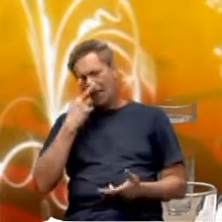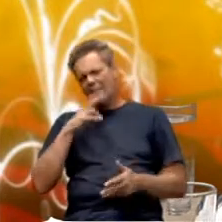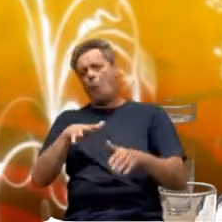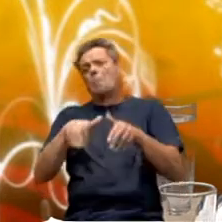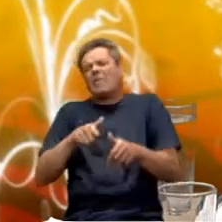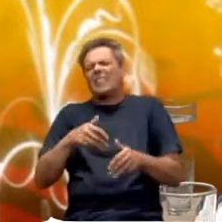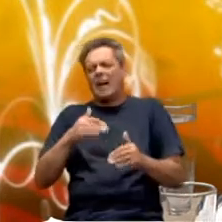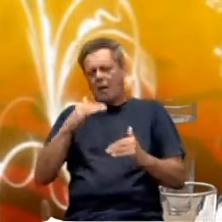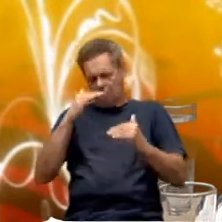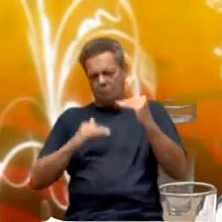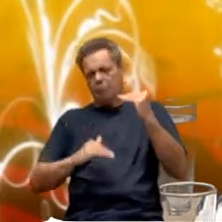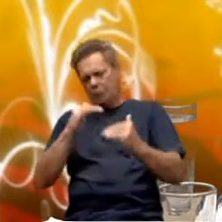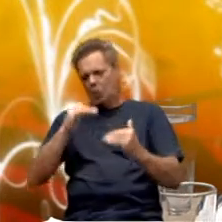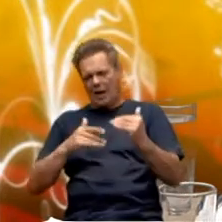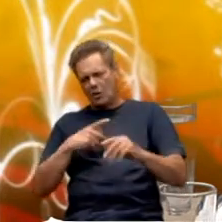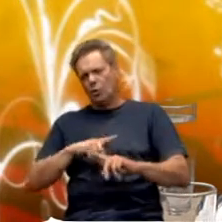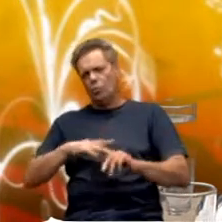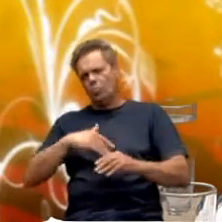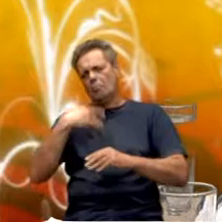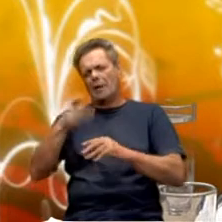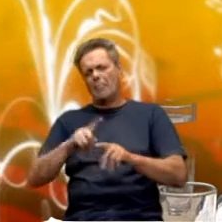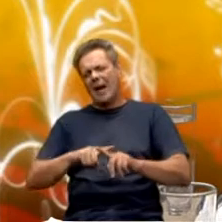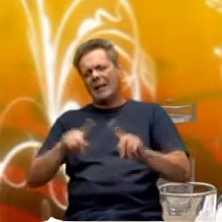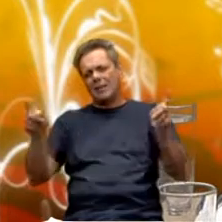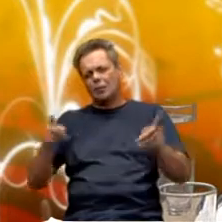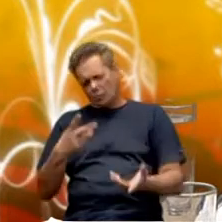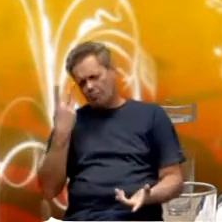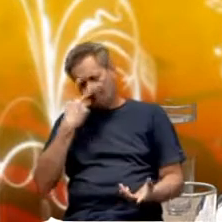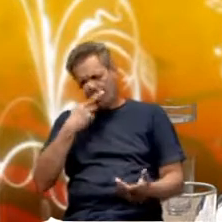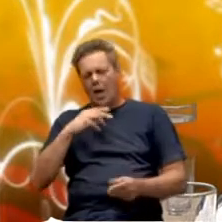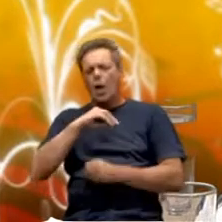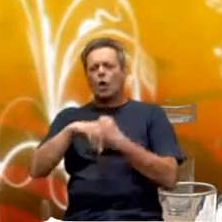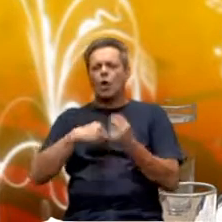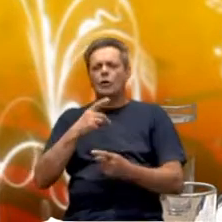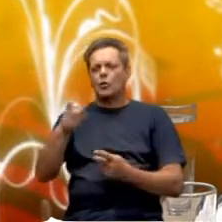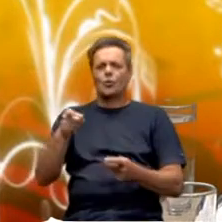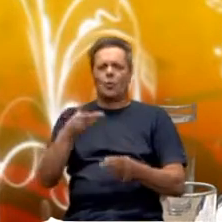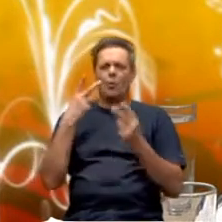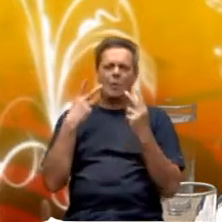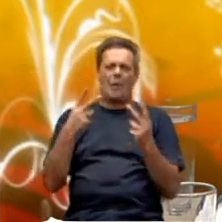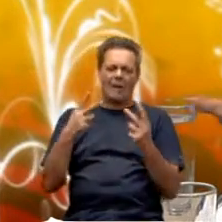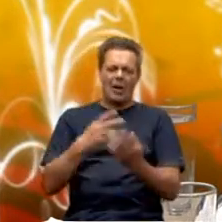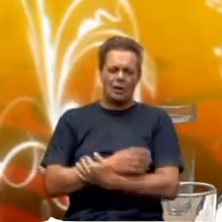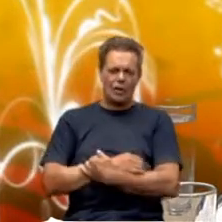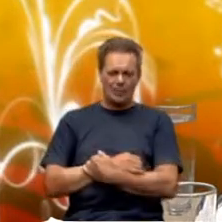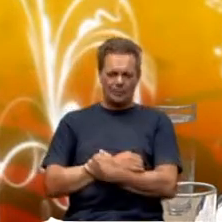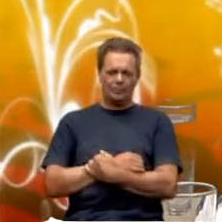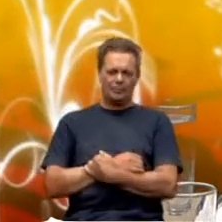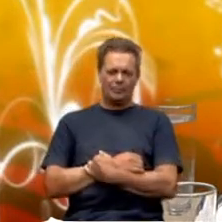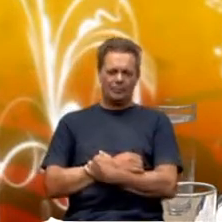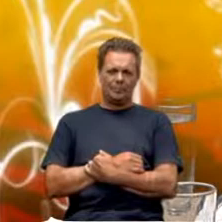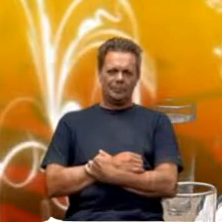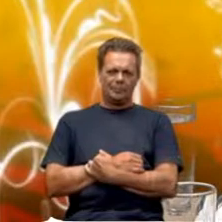prema različitima, jel tako? Tako ipak roditelji snose najveću odgovornost i na ove predrasude koje kakve